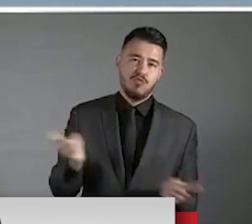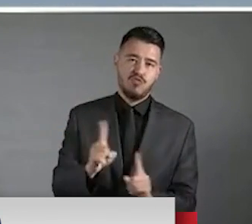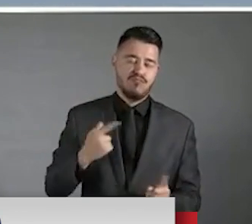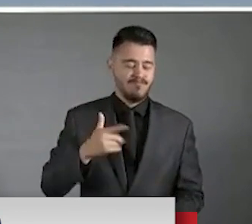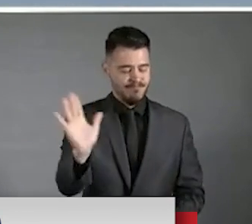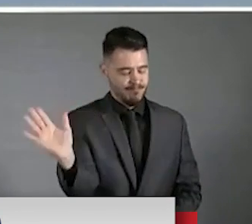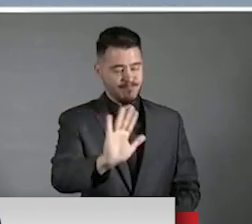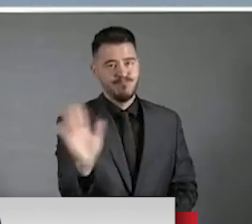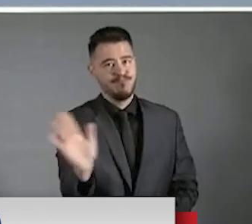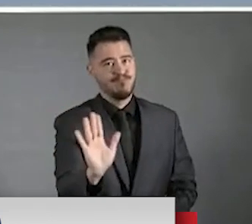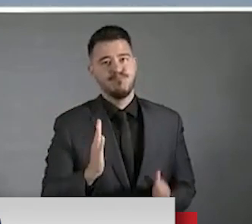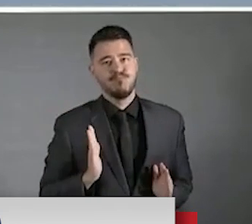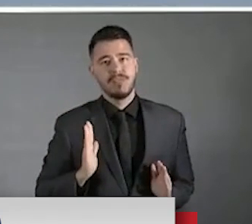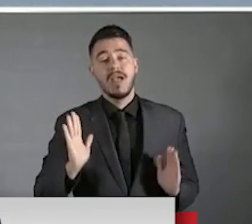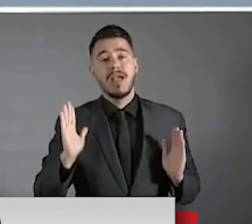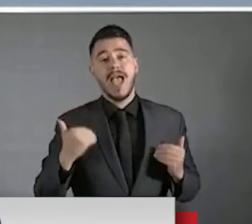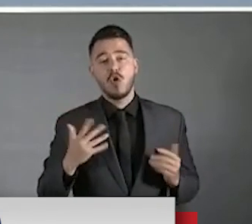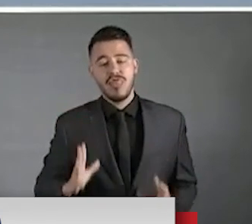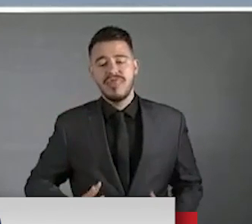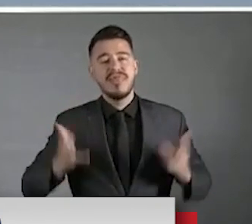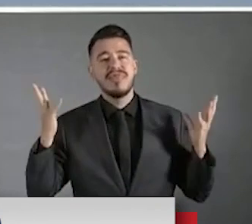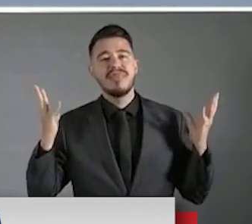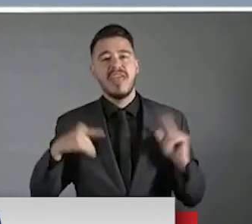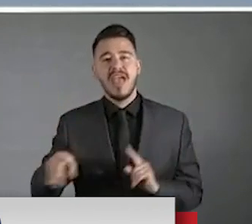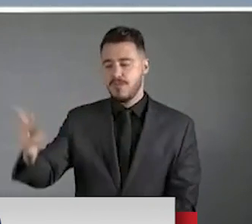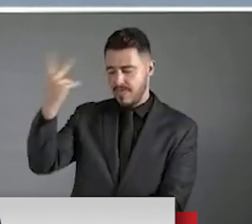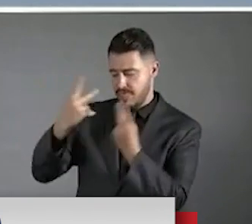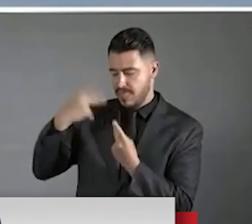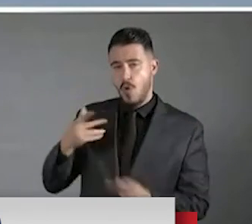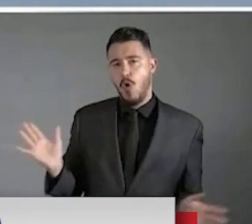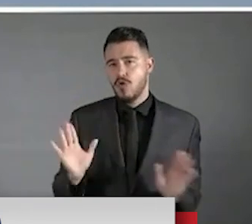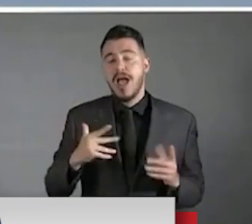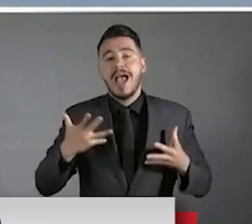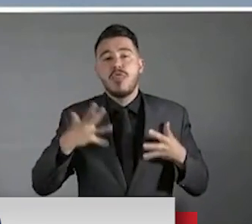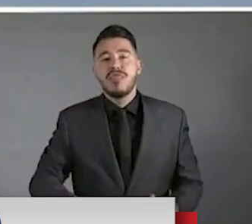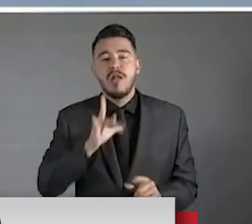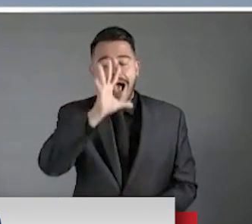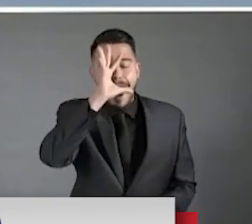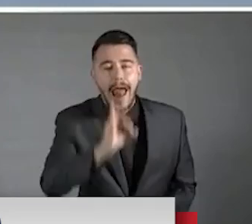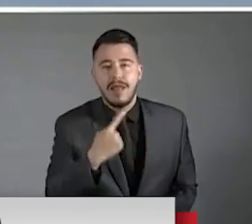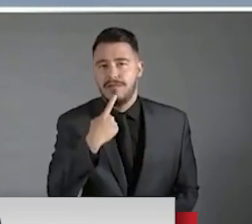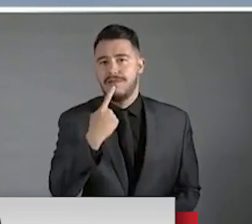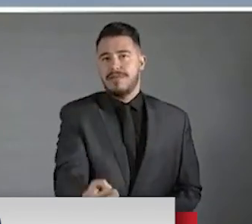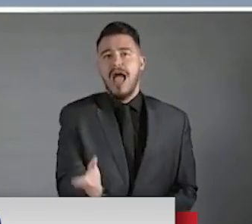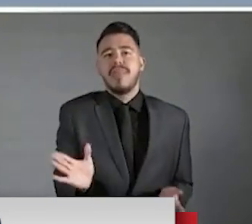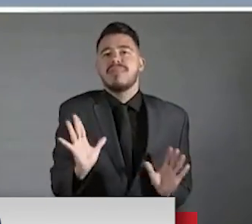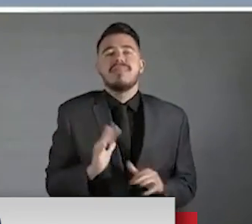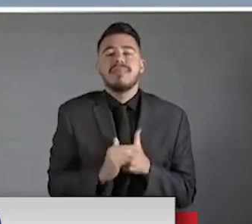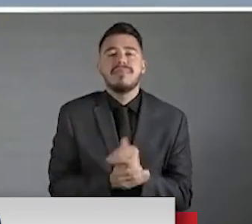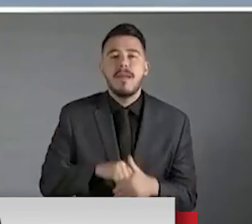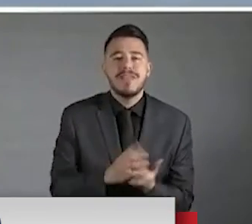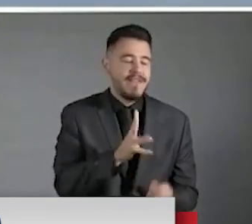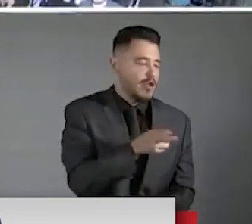χρήσμα για να είναι υποψήφιος στη Μεσσηνία. Με αυτόν τον τρόπο, ο πρώην Πρωθυπουργός θα μπορεί ήσυχα να αποσυρθεί χωρίς να αφήσει πίσω του